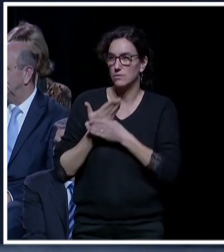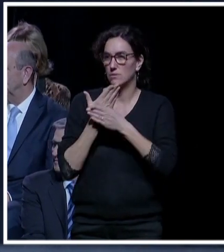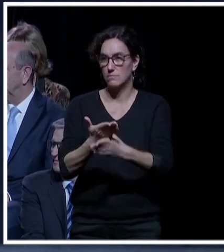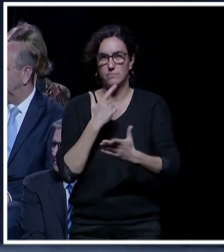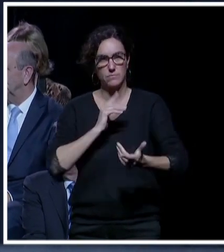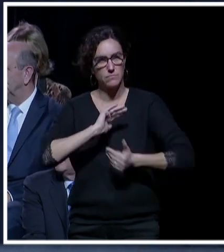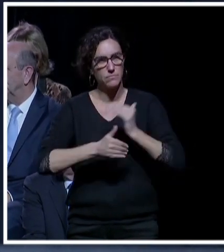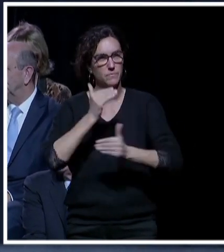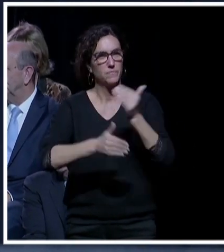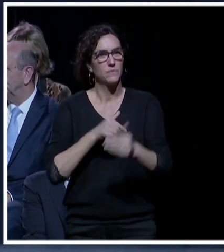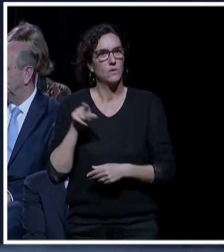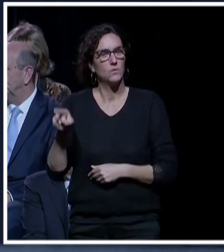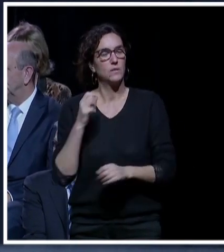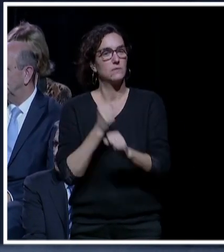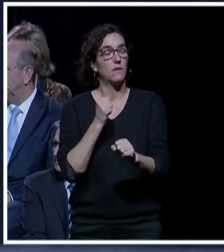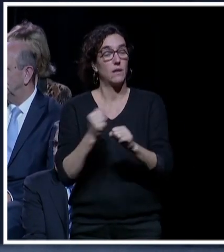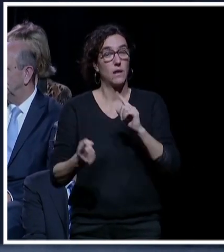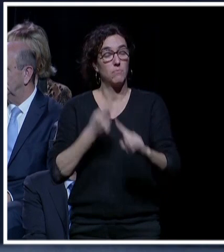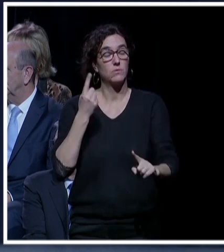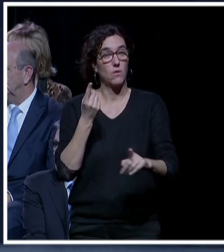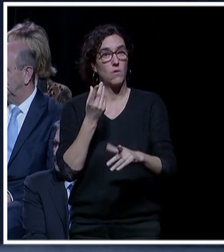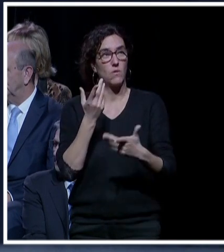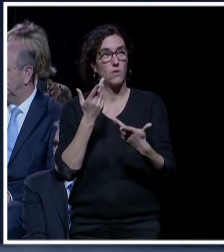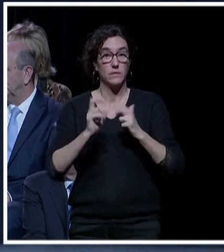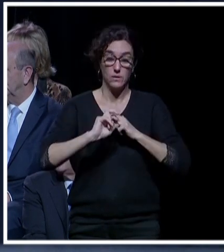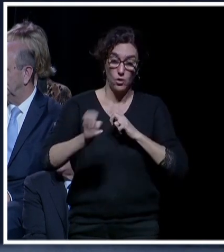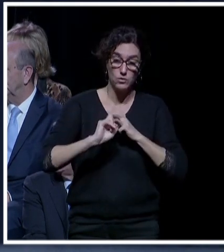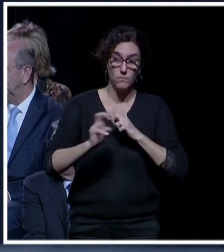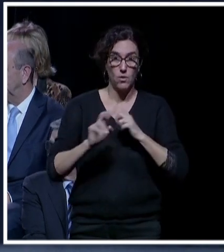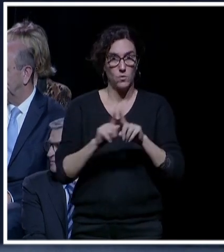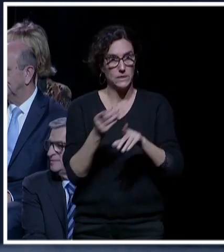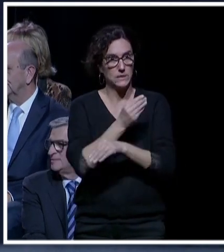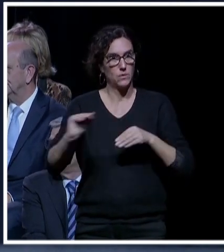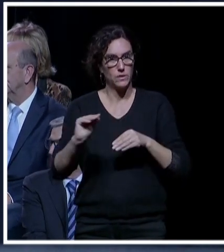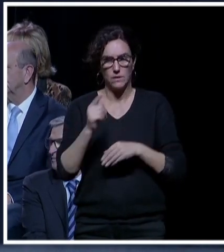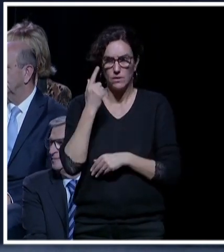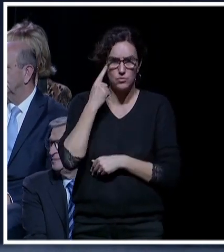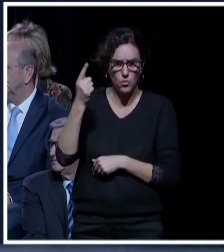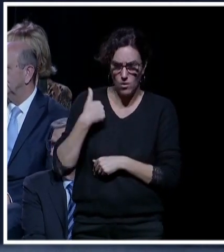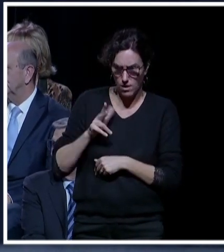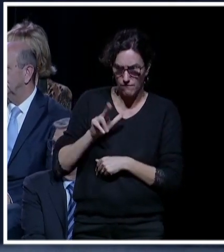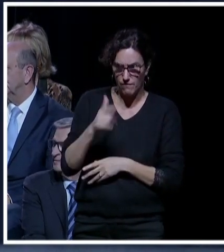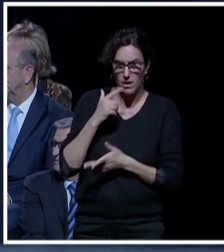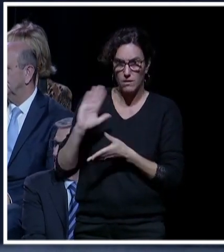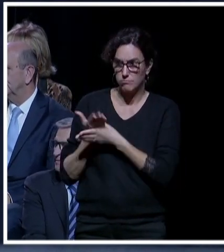Il fait un travail très important sur la sécurité aussi dans les transports. Je crois que tu as une loi qui va passer dans les prochains jours. Et je voudrais te féliciter en